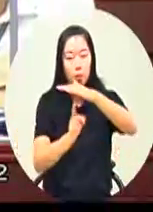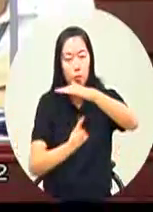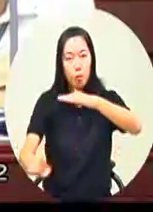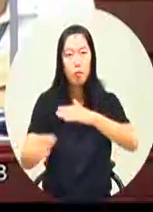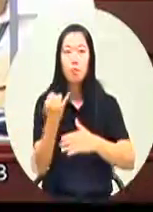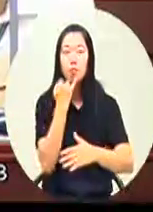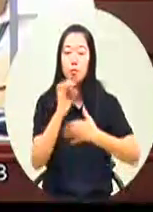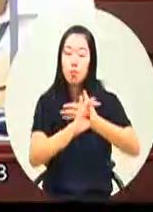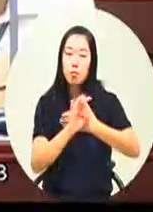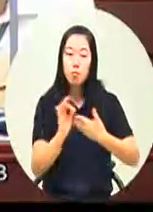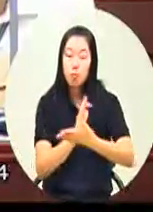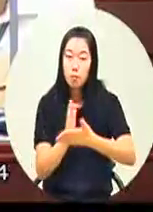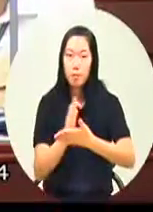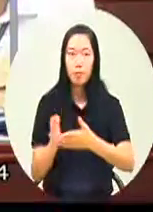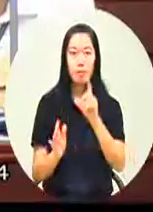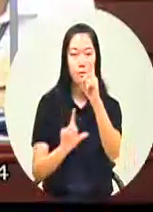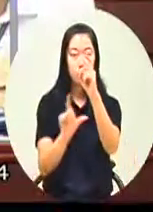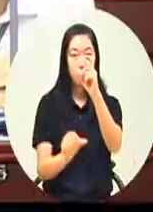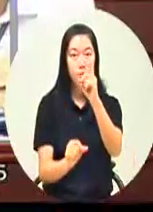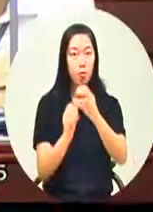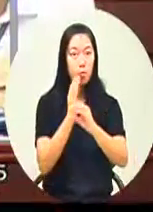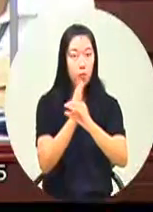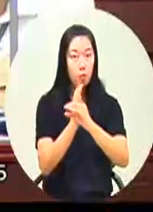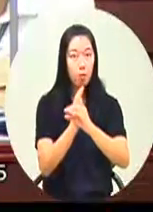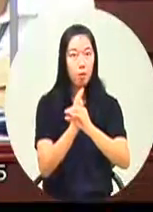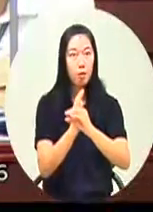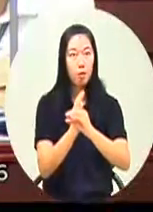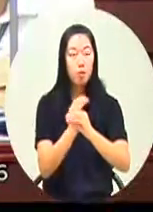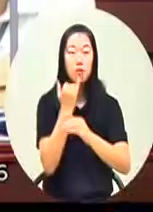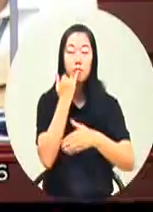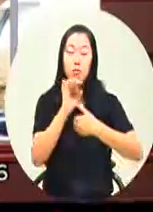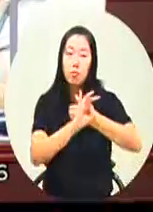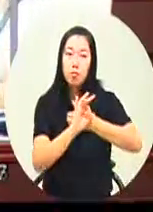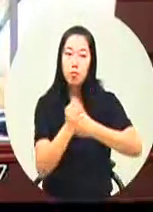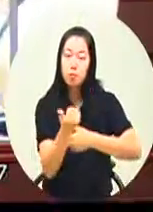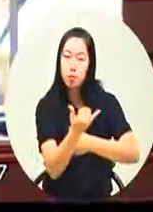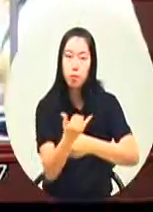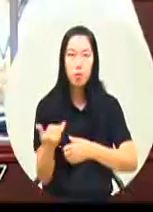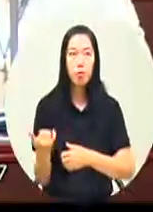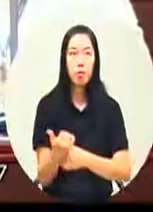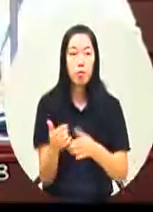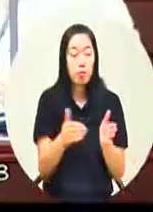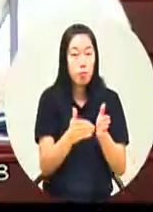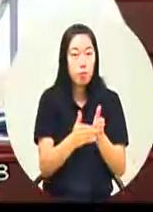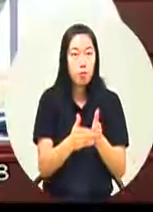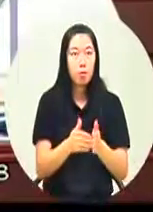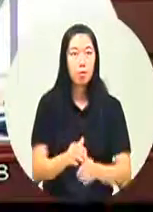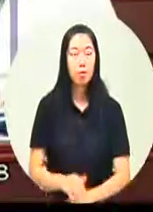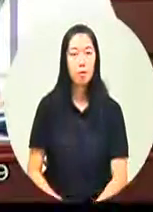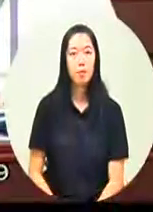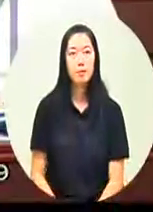估，那十月中我们也办完这个可行性评估的其中报告，那也许。